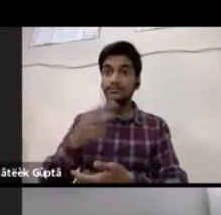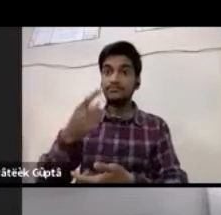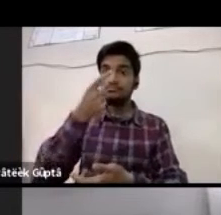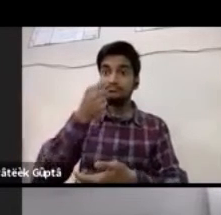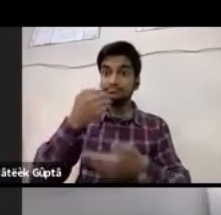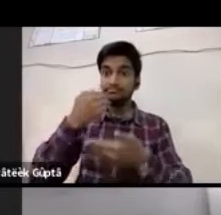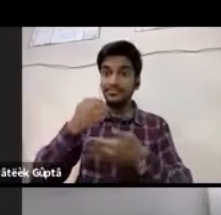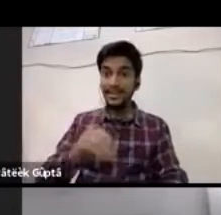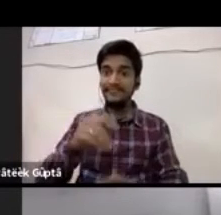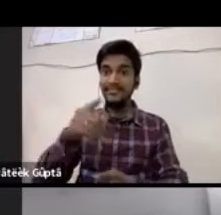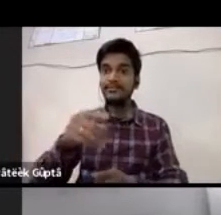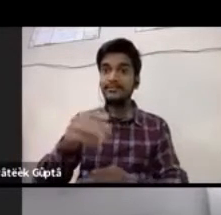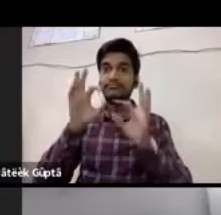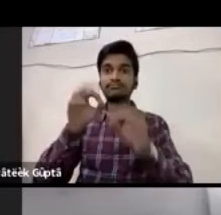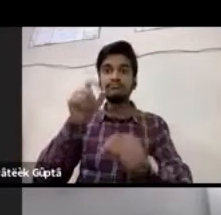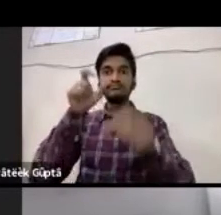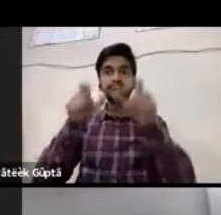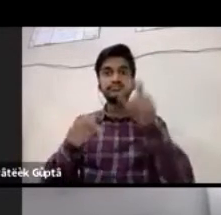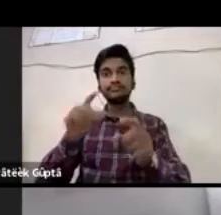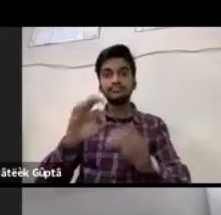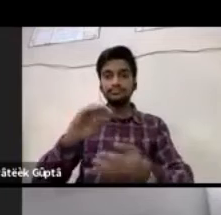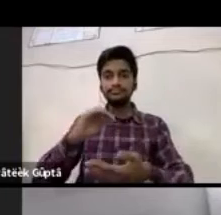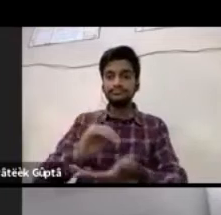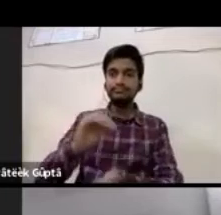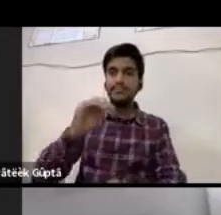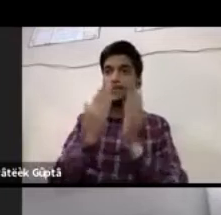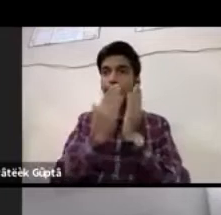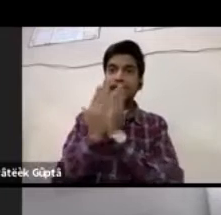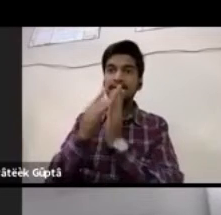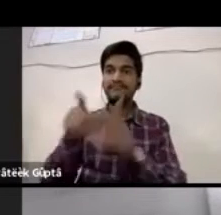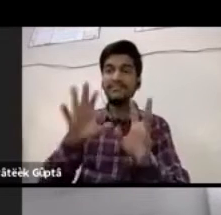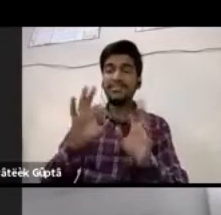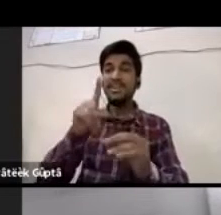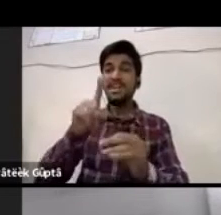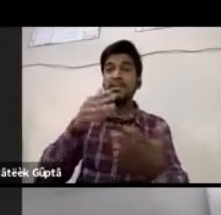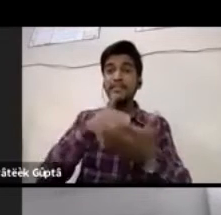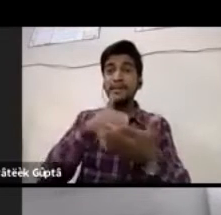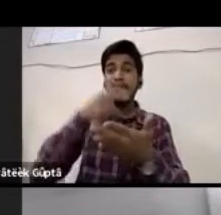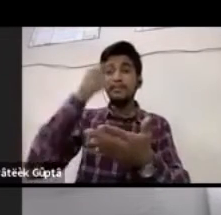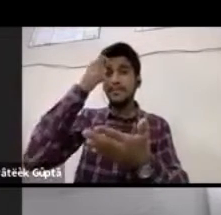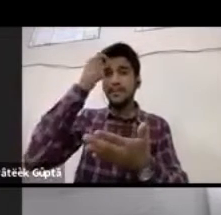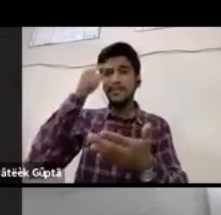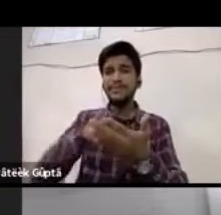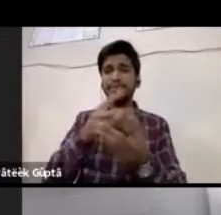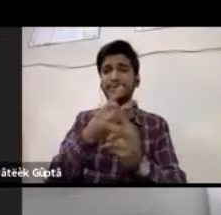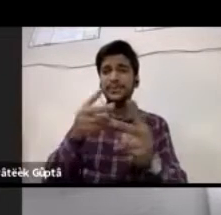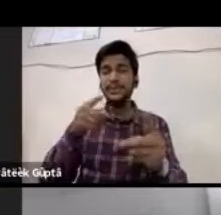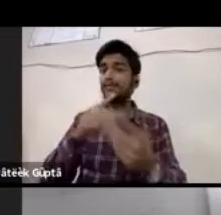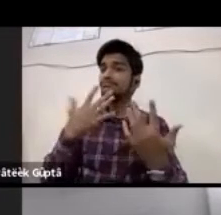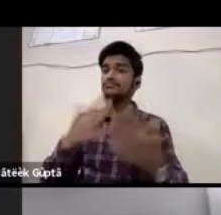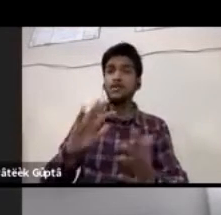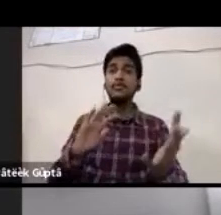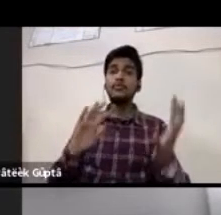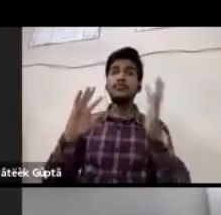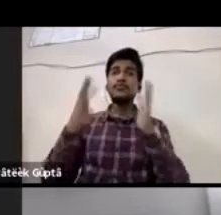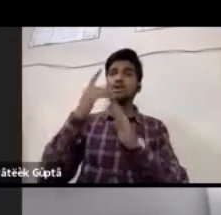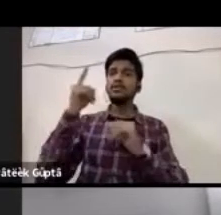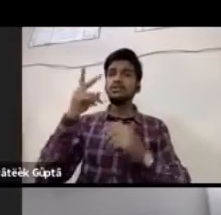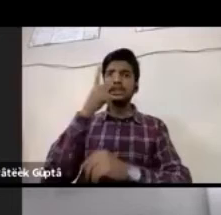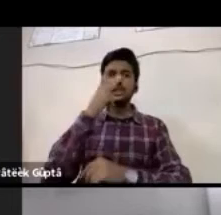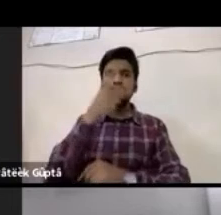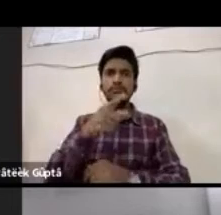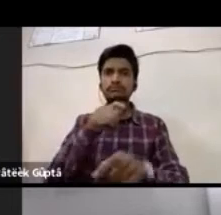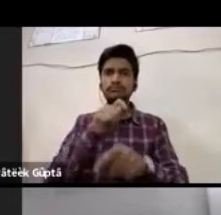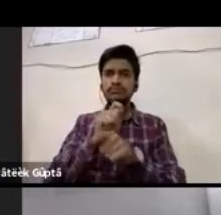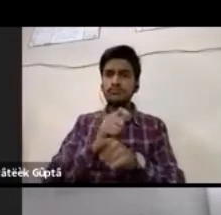I don't think that notion is also true. Have a faith in yourself, have faith in your abilities. The world will conspire, the universe will conspire. You will have